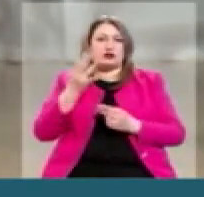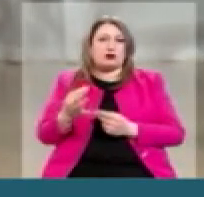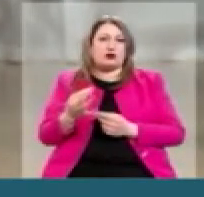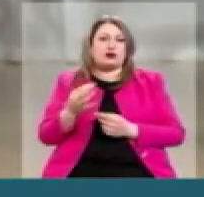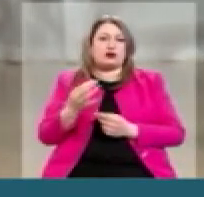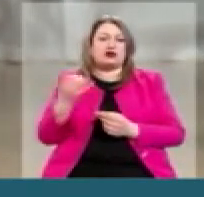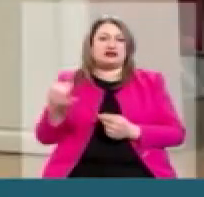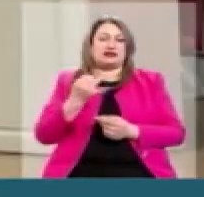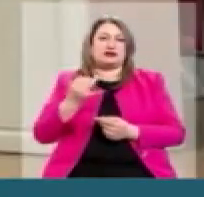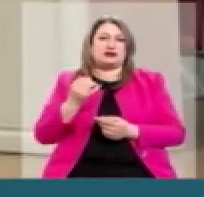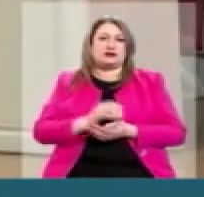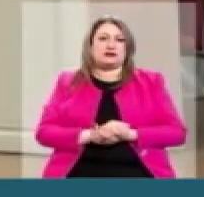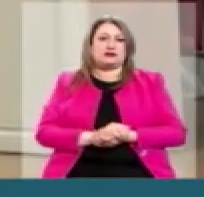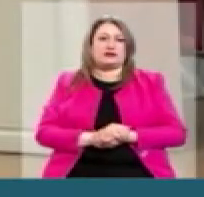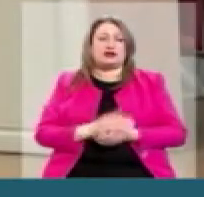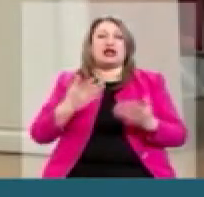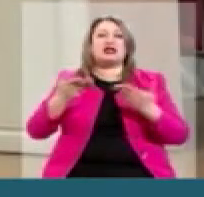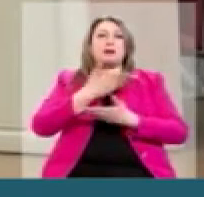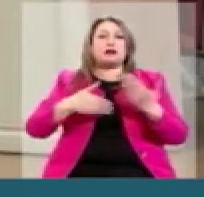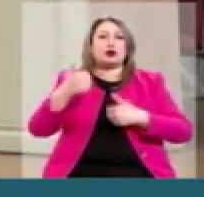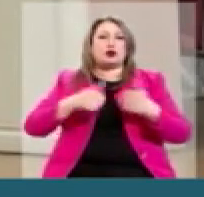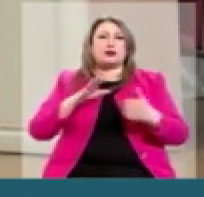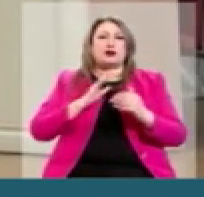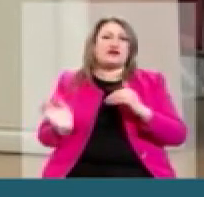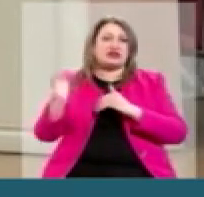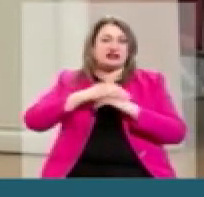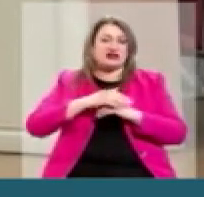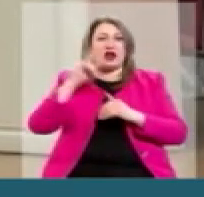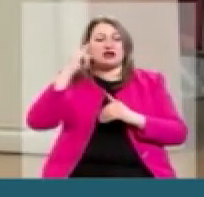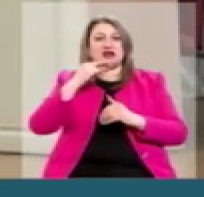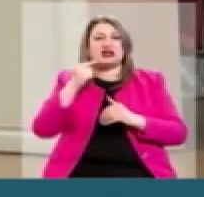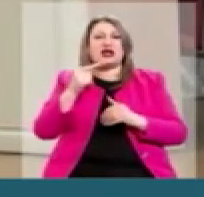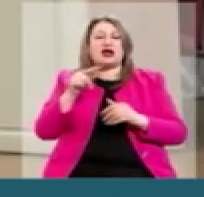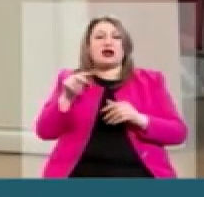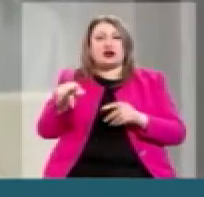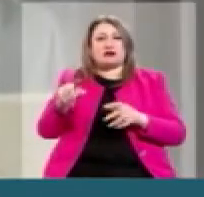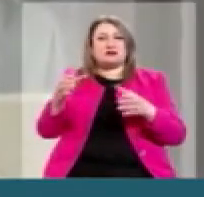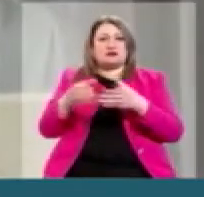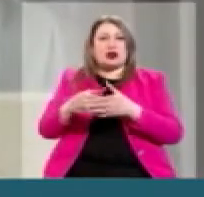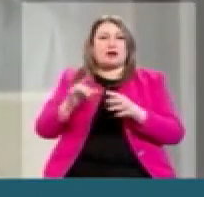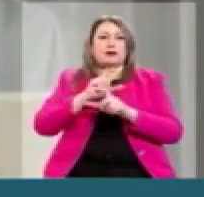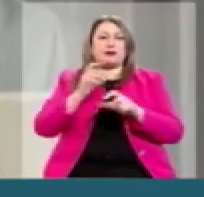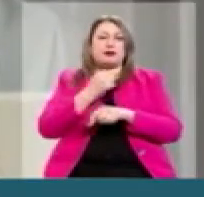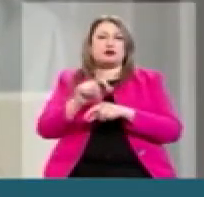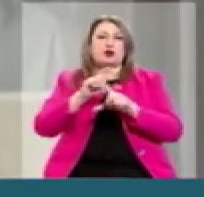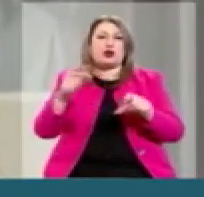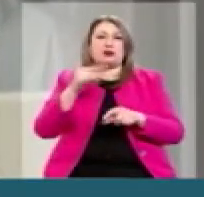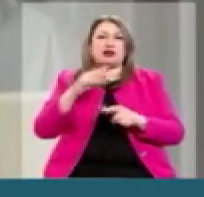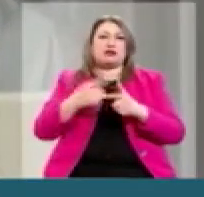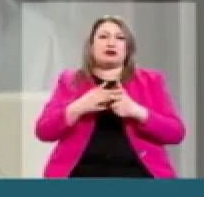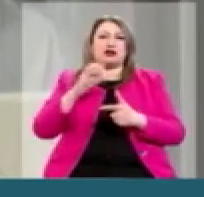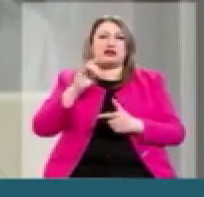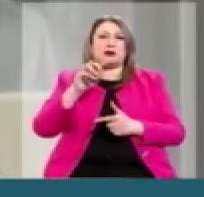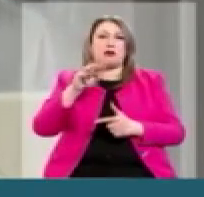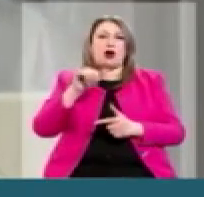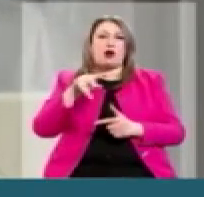менее увлекательная. Дебатный турнир длился весь день. В казахской языковой лиге победу одержала команда из школы гимназии имени